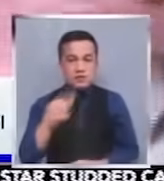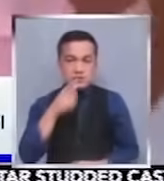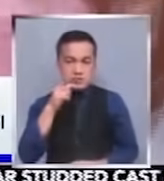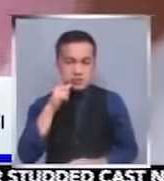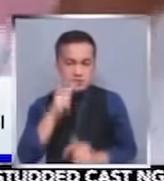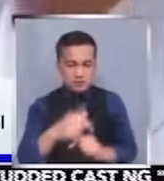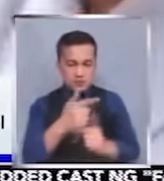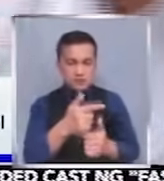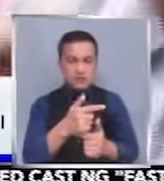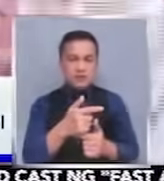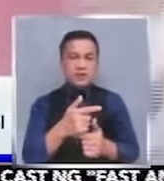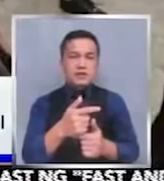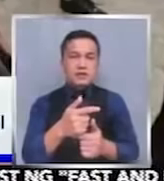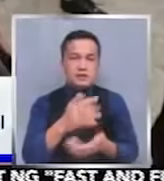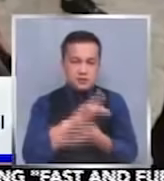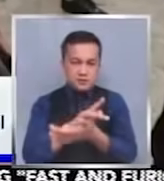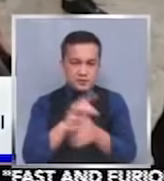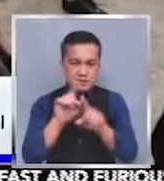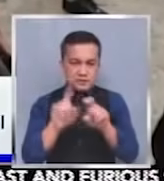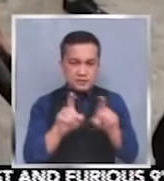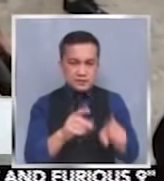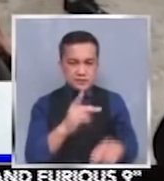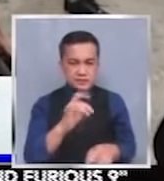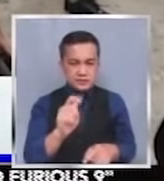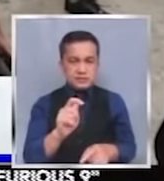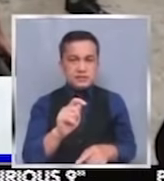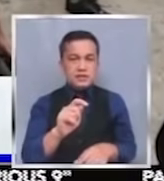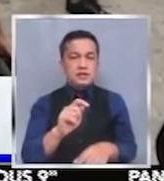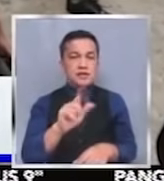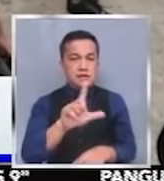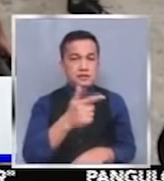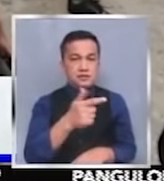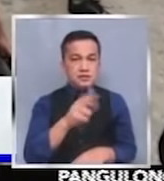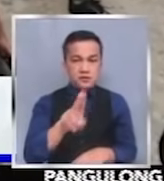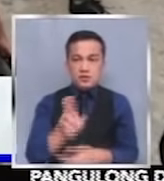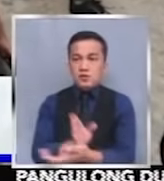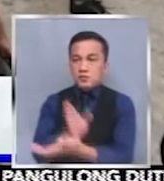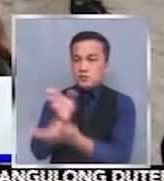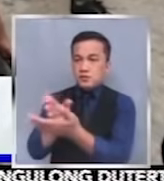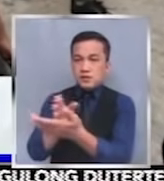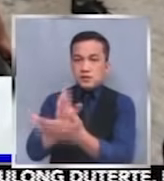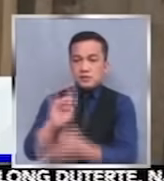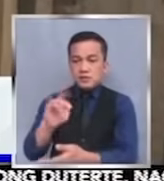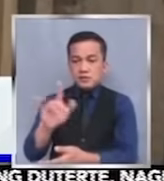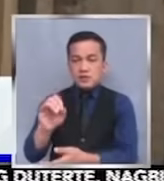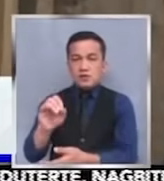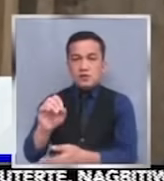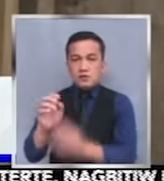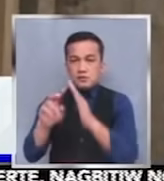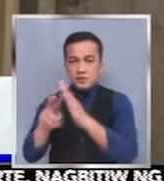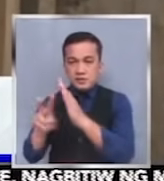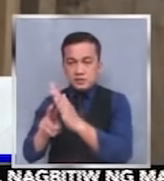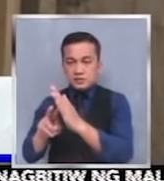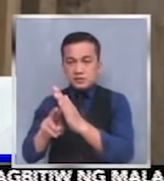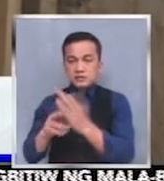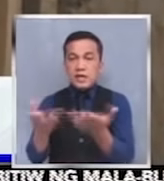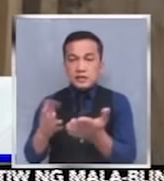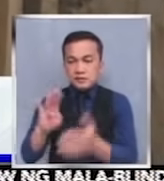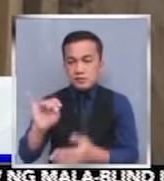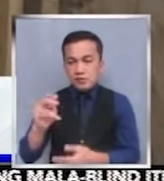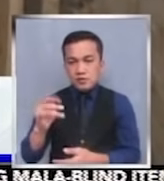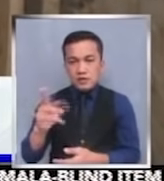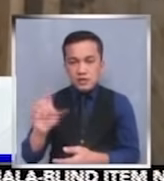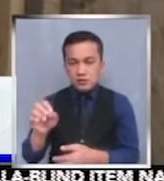sa lokal na pamahalaan. Nagpunta rin siya sa Badyaw Village sa bayan ng Bungaw para silipin ang proyekto ng Angat